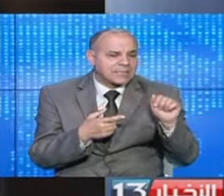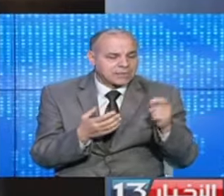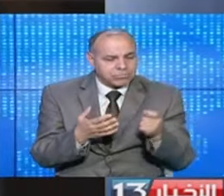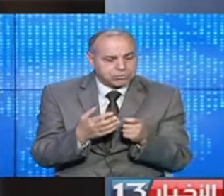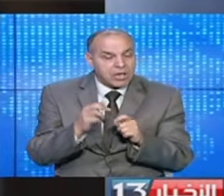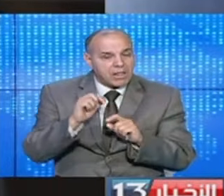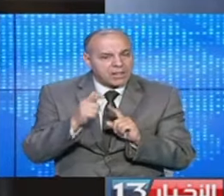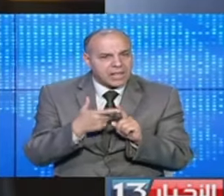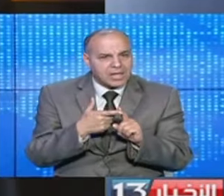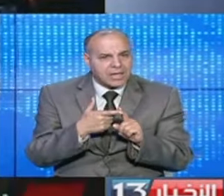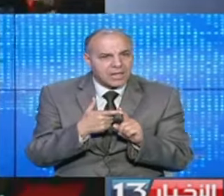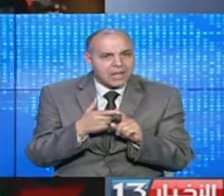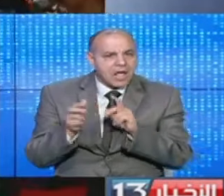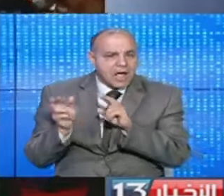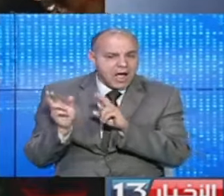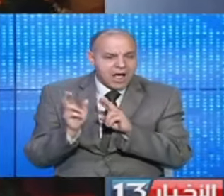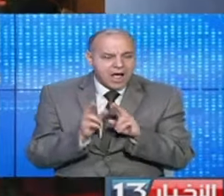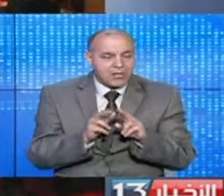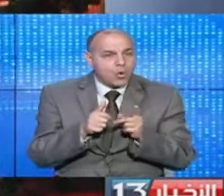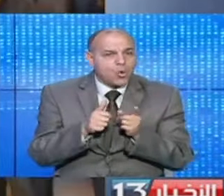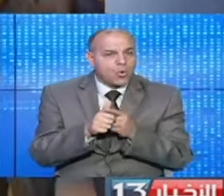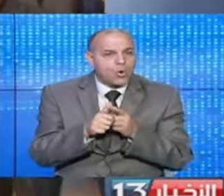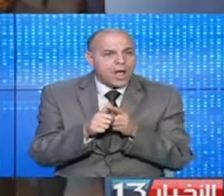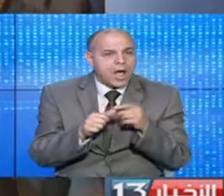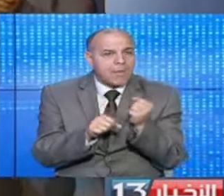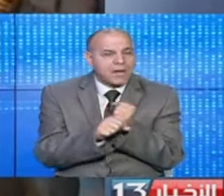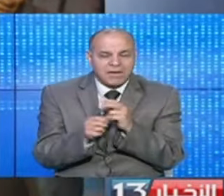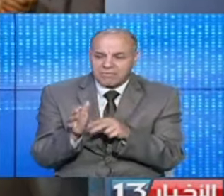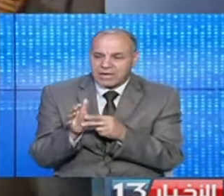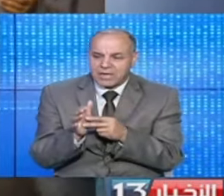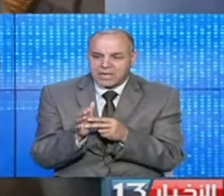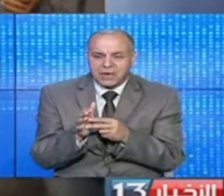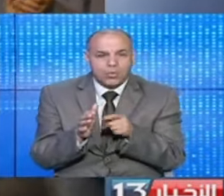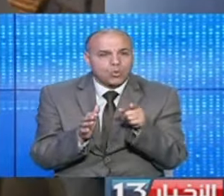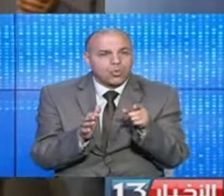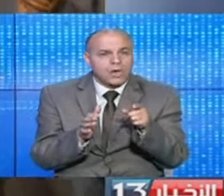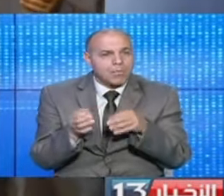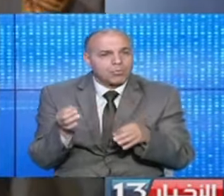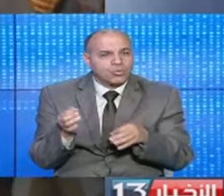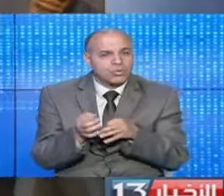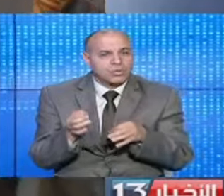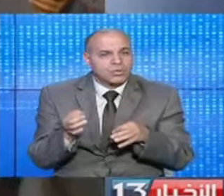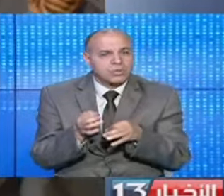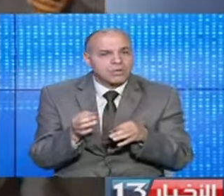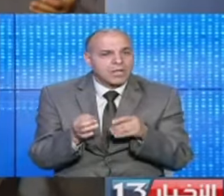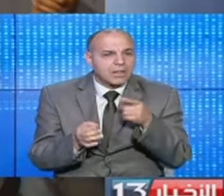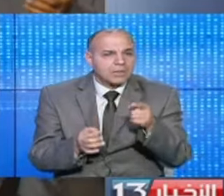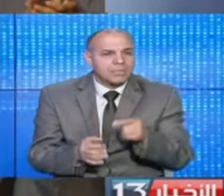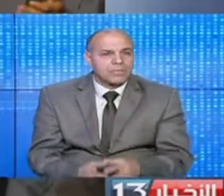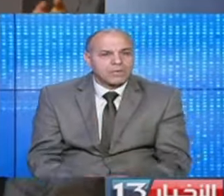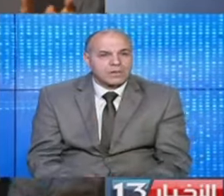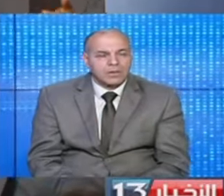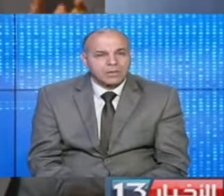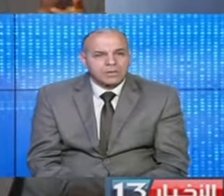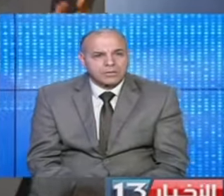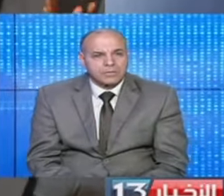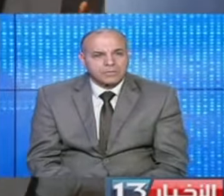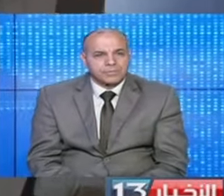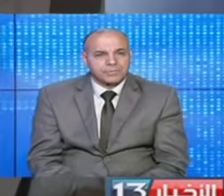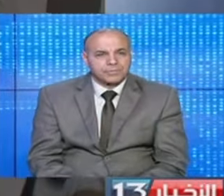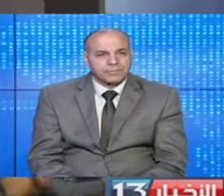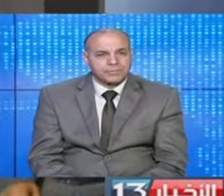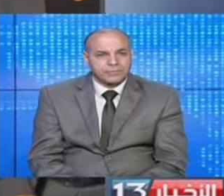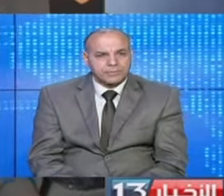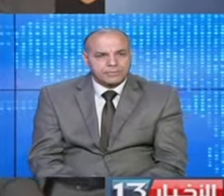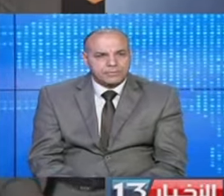بالجائزة الثانية، بينما عادت الجائزة الأولى للعمل الفني القدر للموسيقي راسم دمقة.